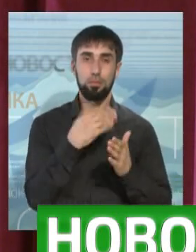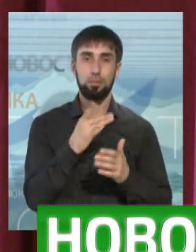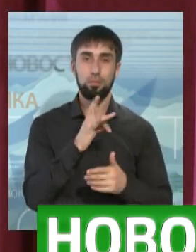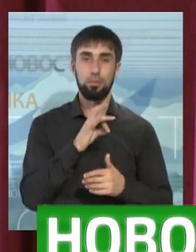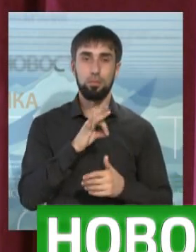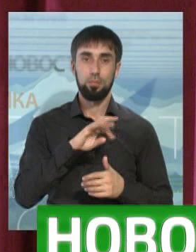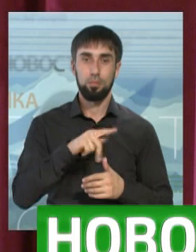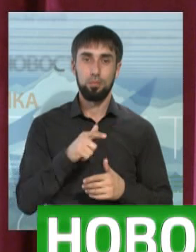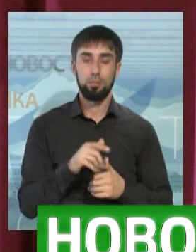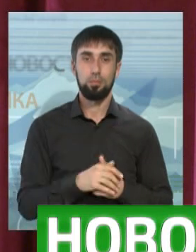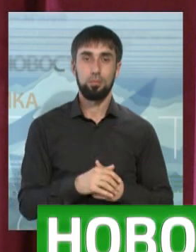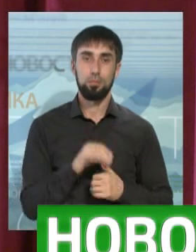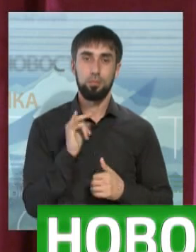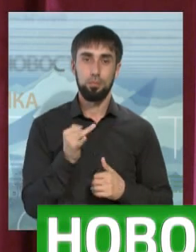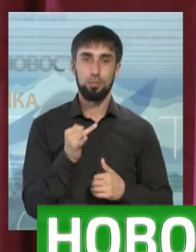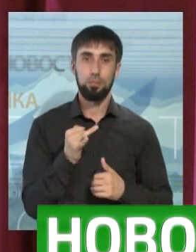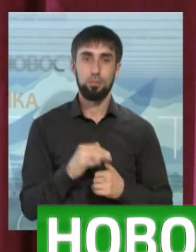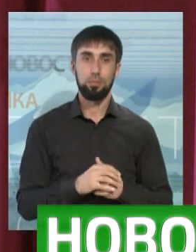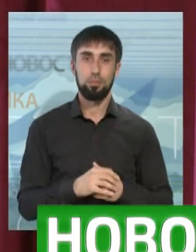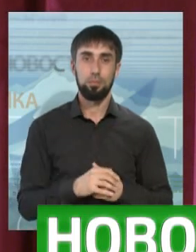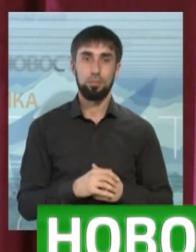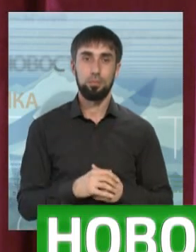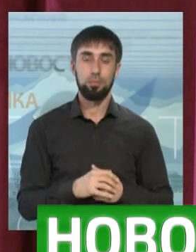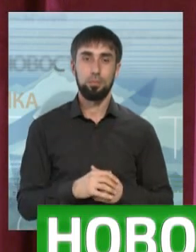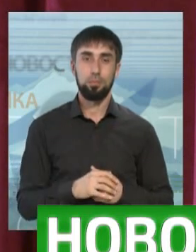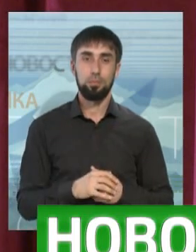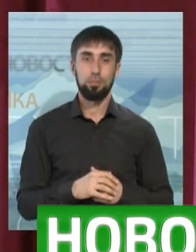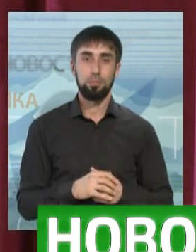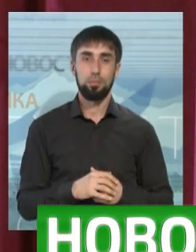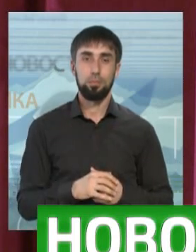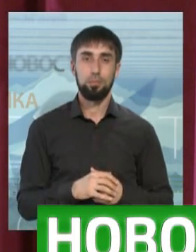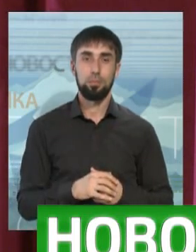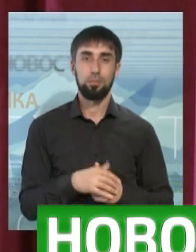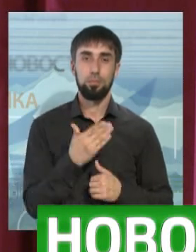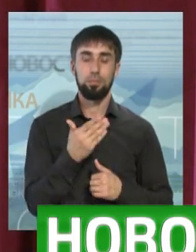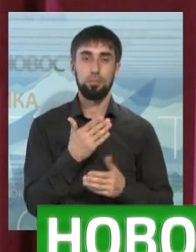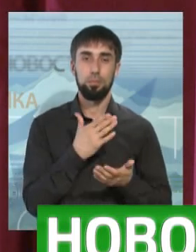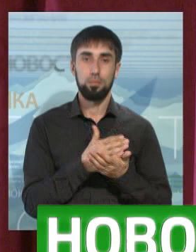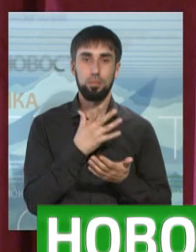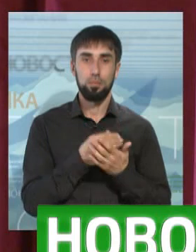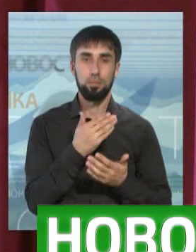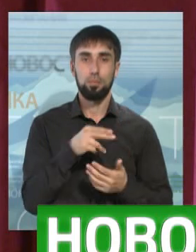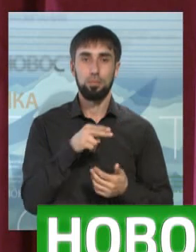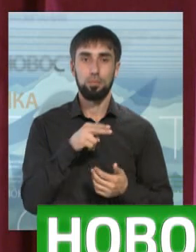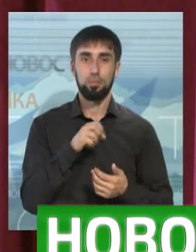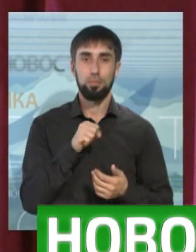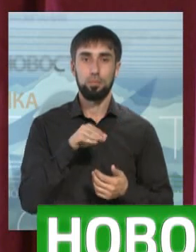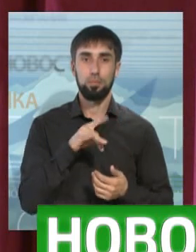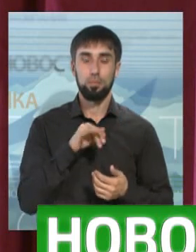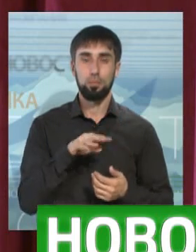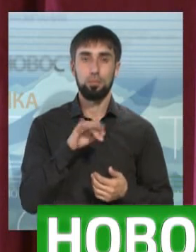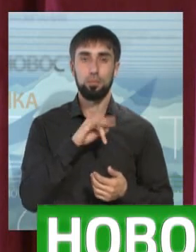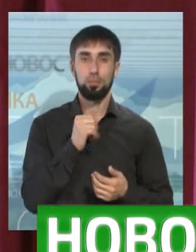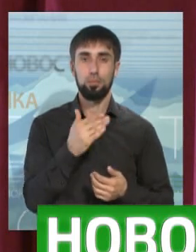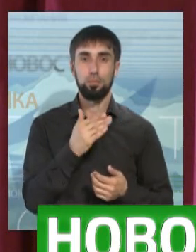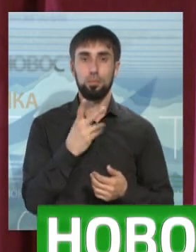роль, и у него, как сказать, проявляется свой патриотизм, ну, именно на этой теме,